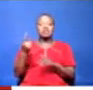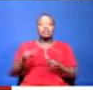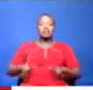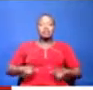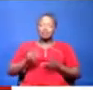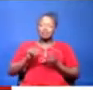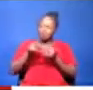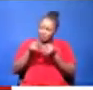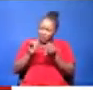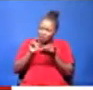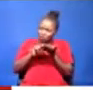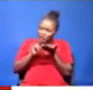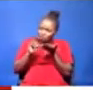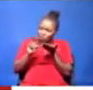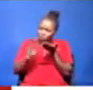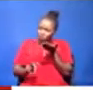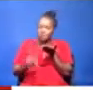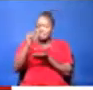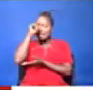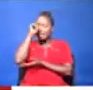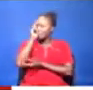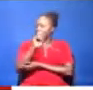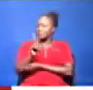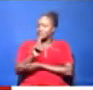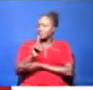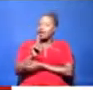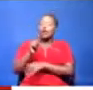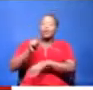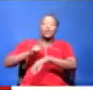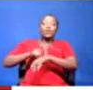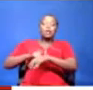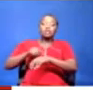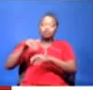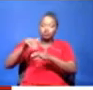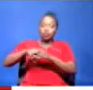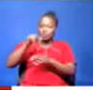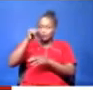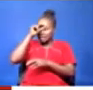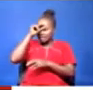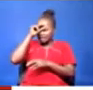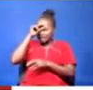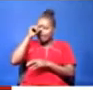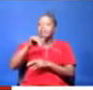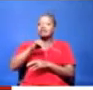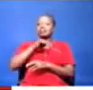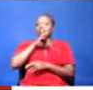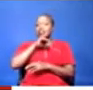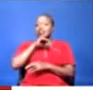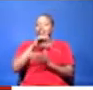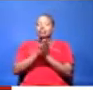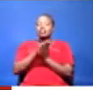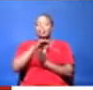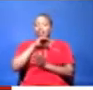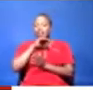imejaribiwa kuletwa chini na serikali. Wakati tulikuwa kwa serikali ya Rais Kibaki tukiwa na kinara